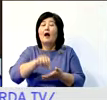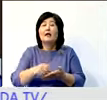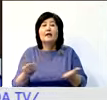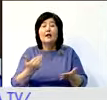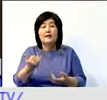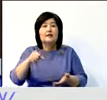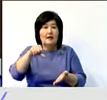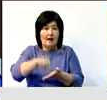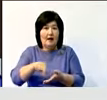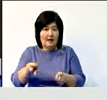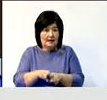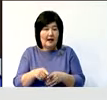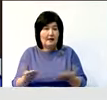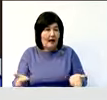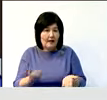сізге қатысы қандай?